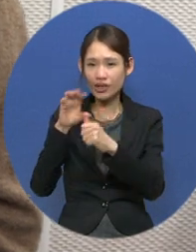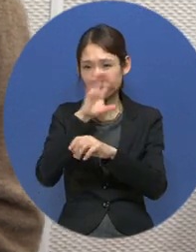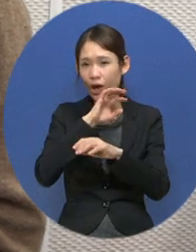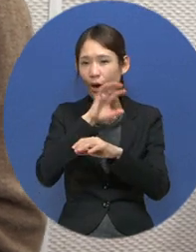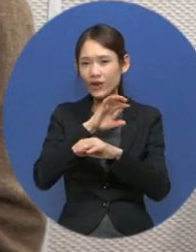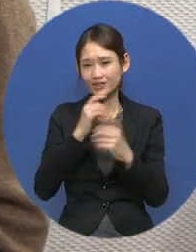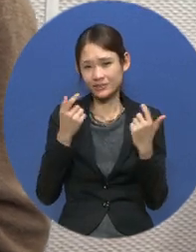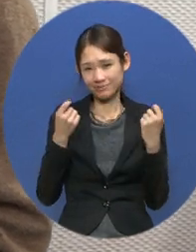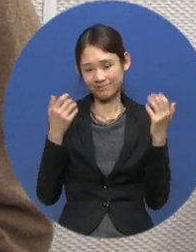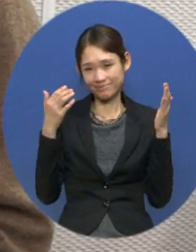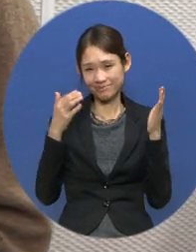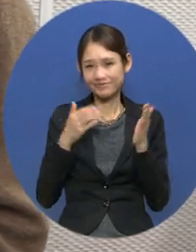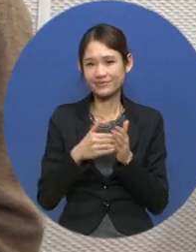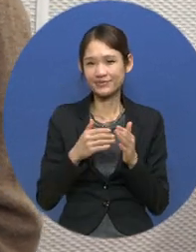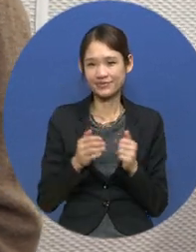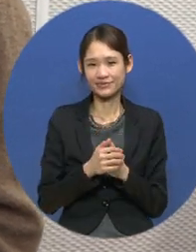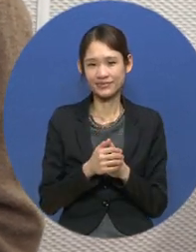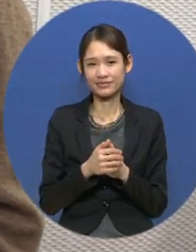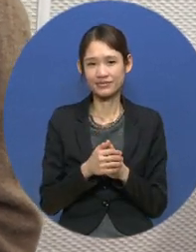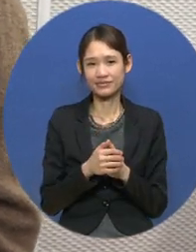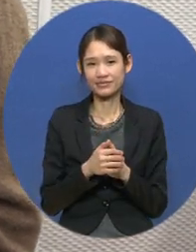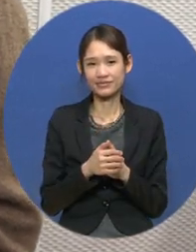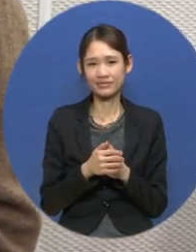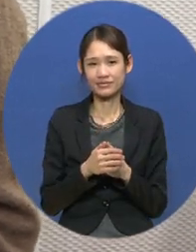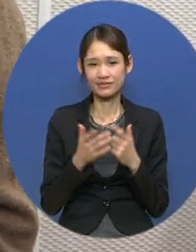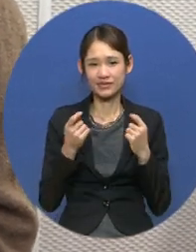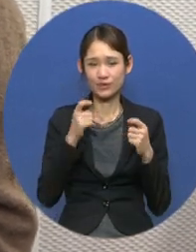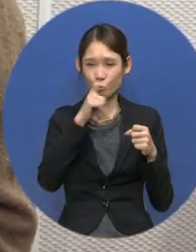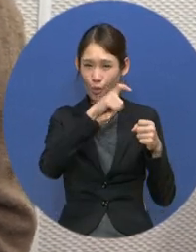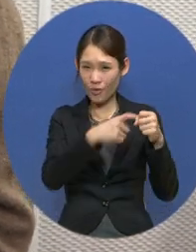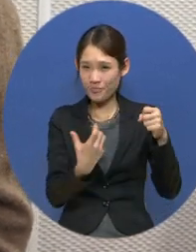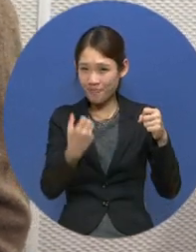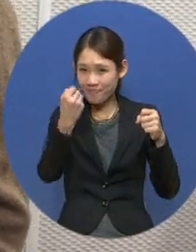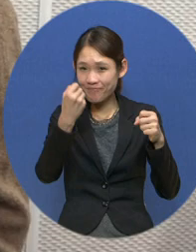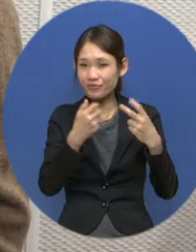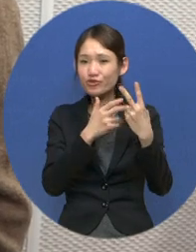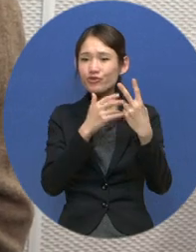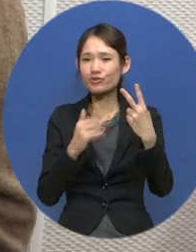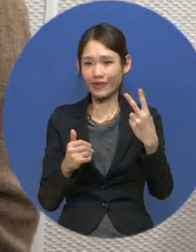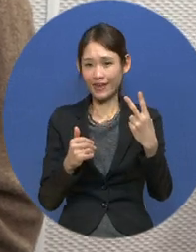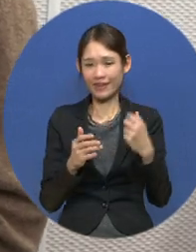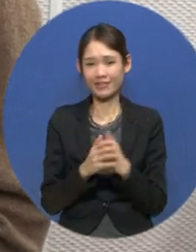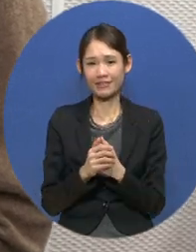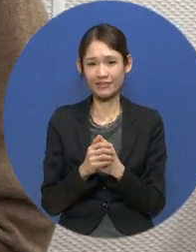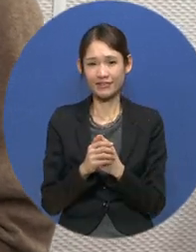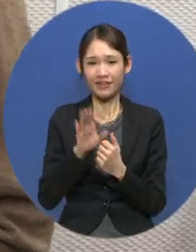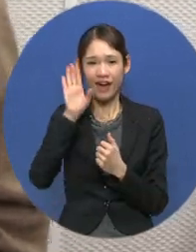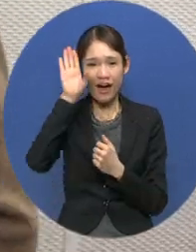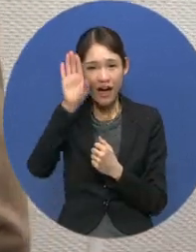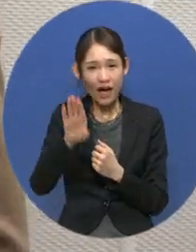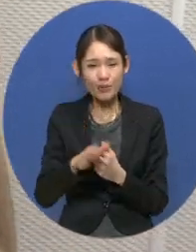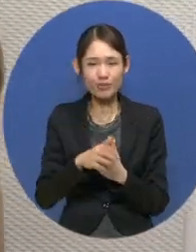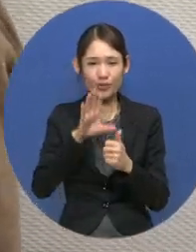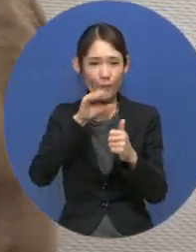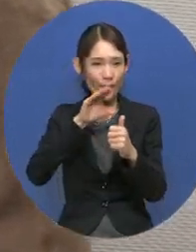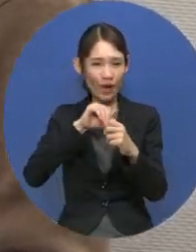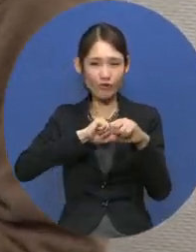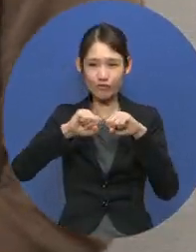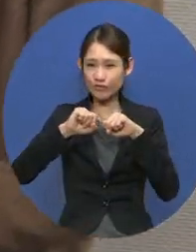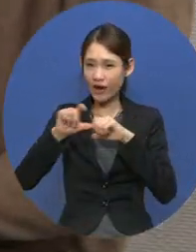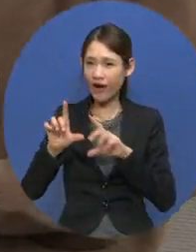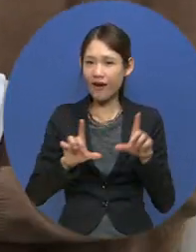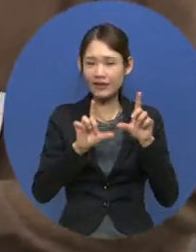이렇게 끝이 나고. 같은 목표를 향해 나아가고 있는 두 사람에게 앞으로 어떤 배우가 되고